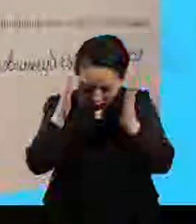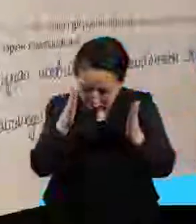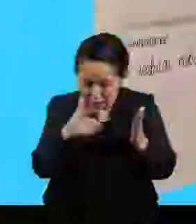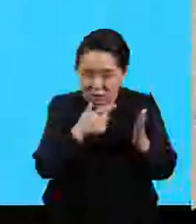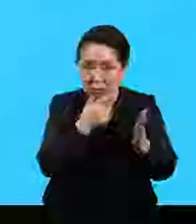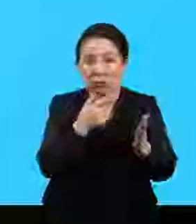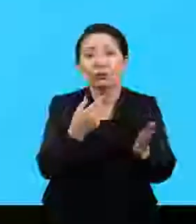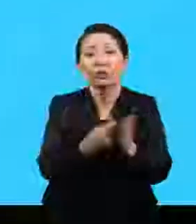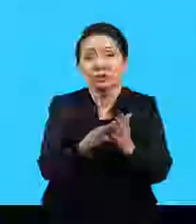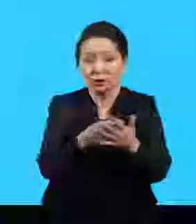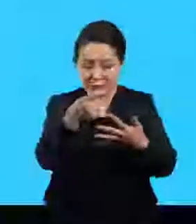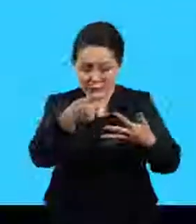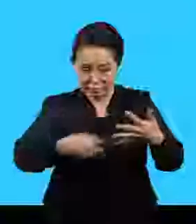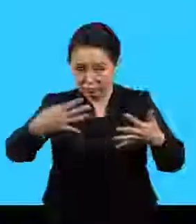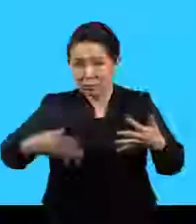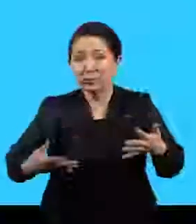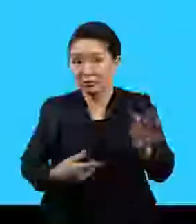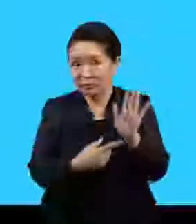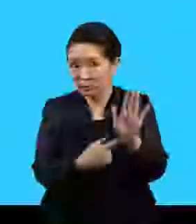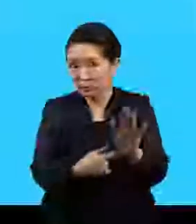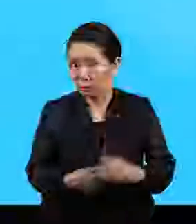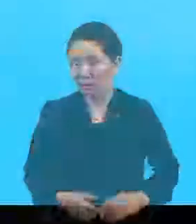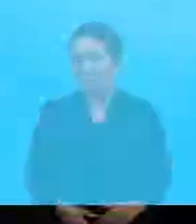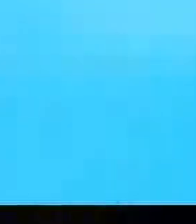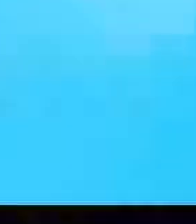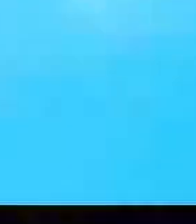жишээг дурджээ.